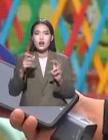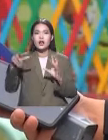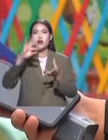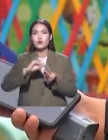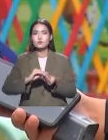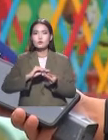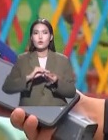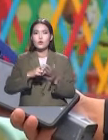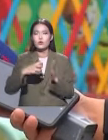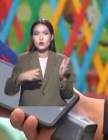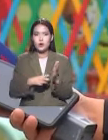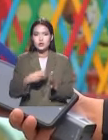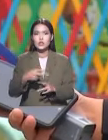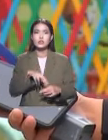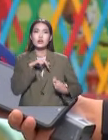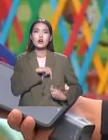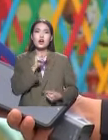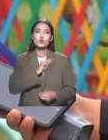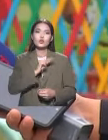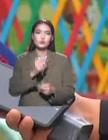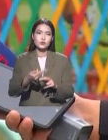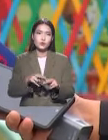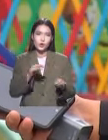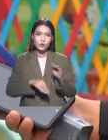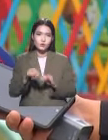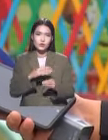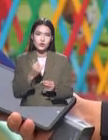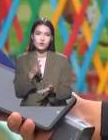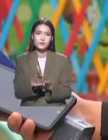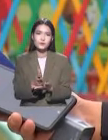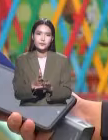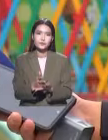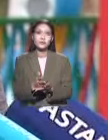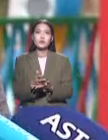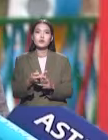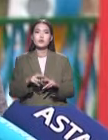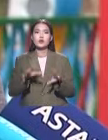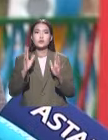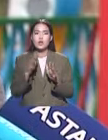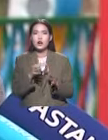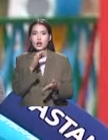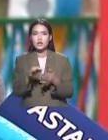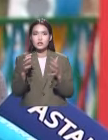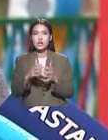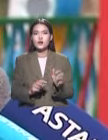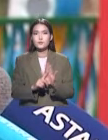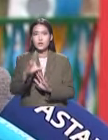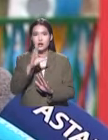кіші қызметкерлердің назарынан тыс қалған балалар. Соған енді көзіміз жетіп отыр. Біздің қолымыздан келетіні